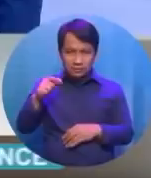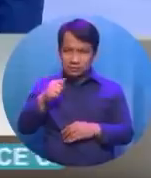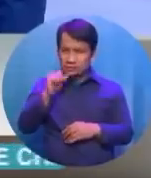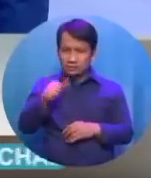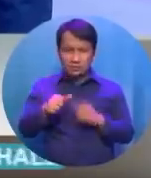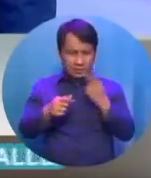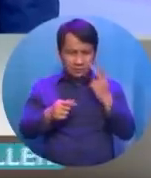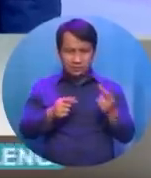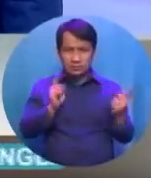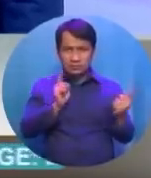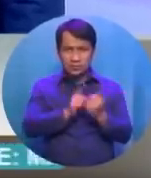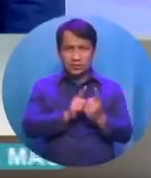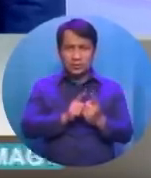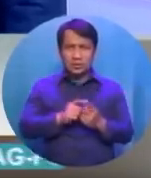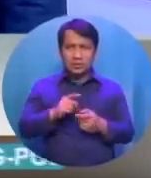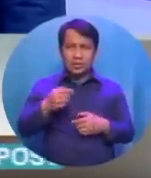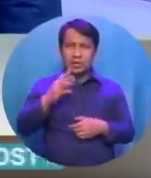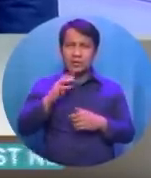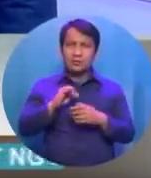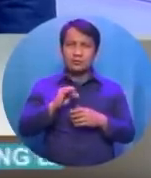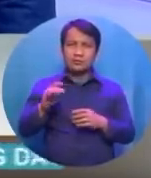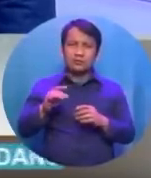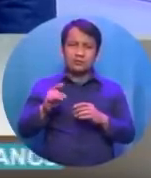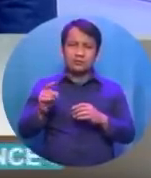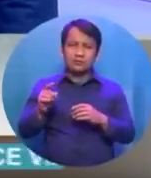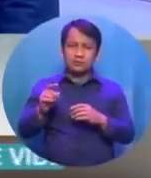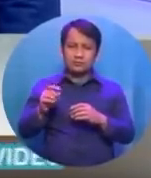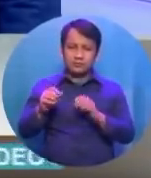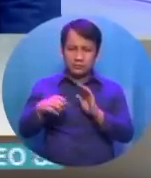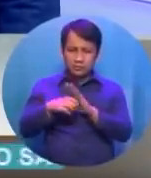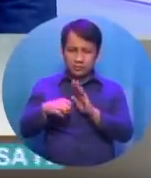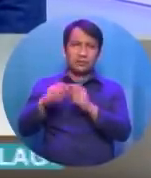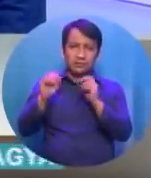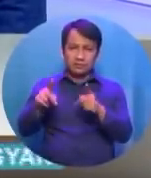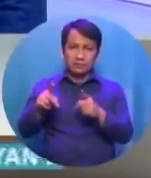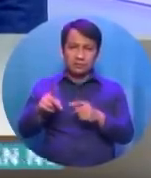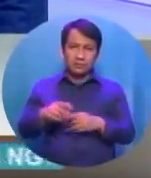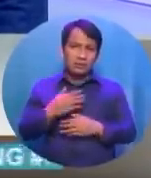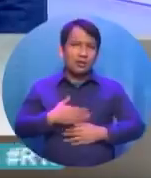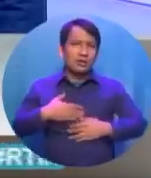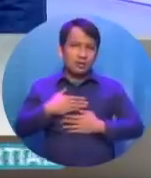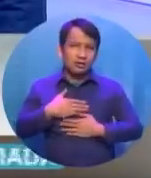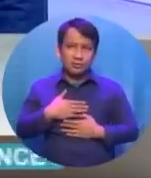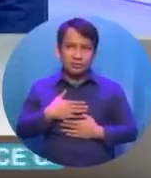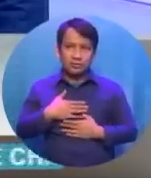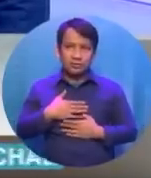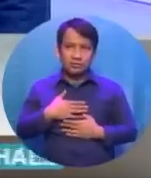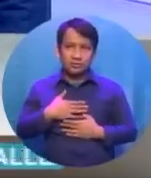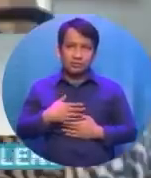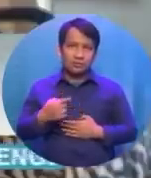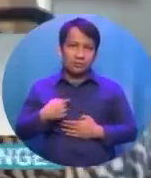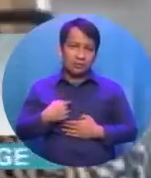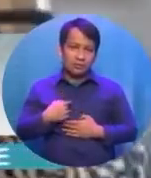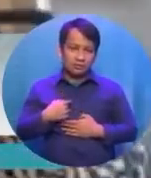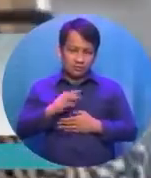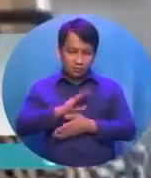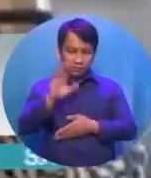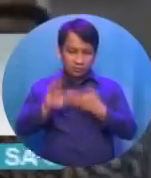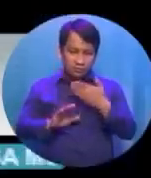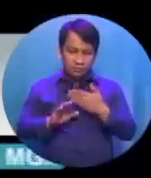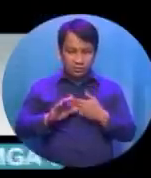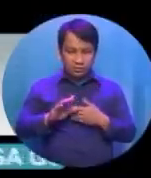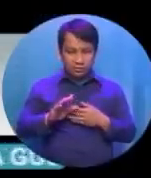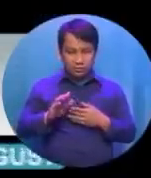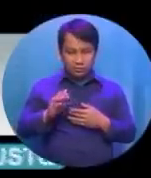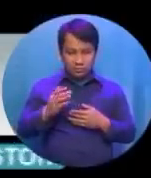Okay. Paano naman pag lumabas itong positive? Anong masasabi mo? Masaya po kasi nabuo na po yung pagkatao. Nakilala